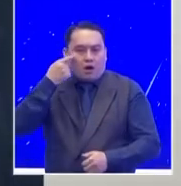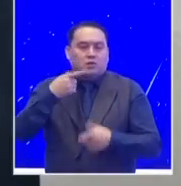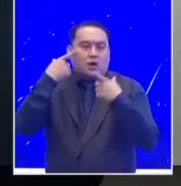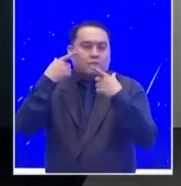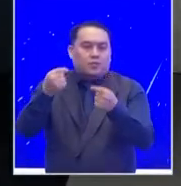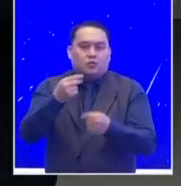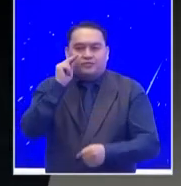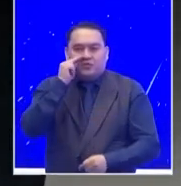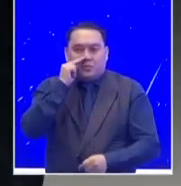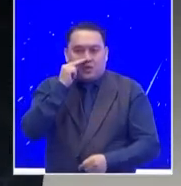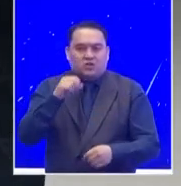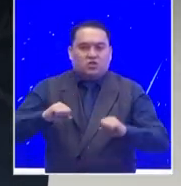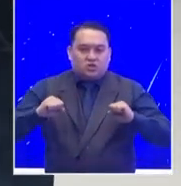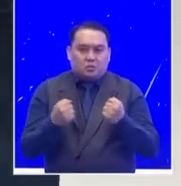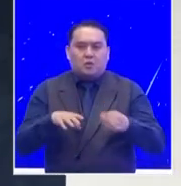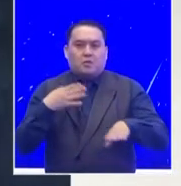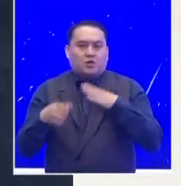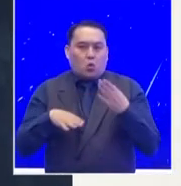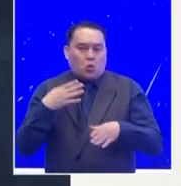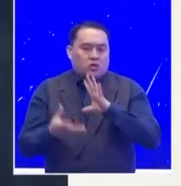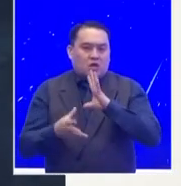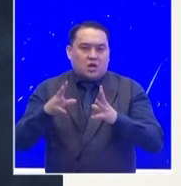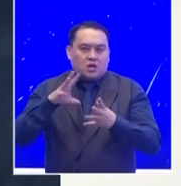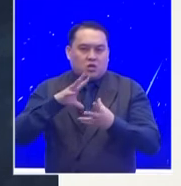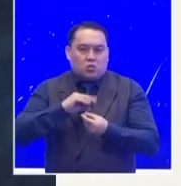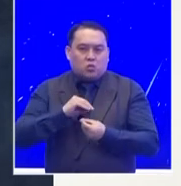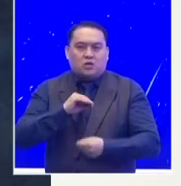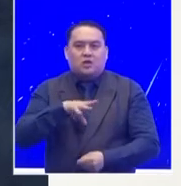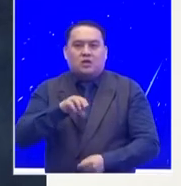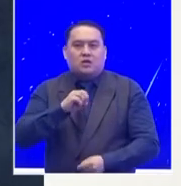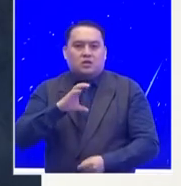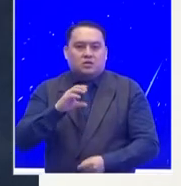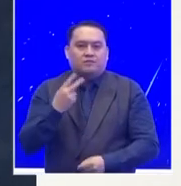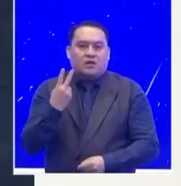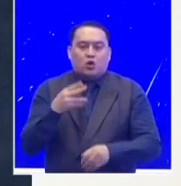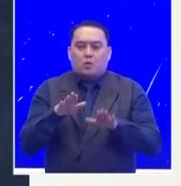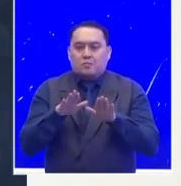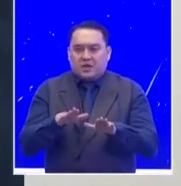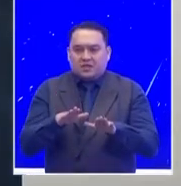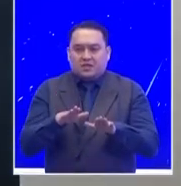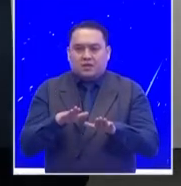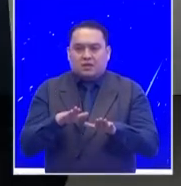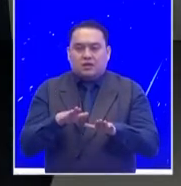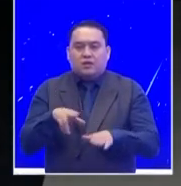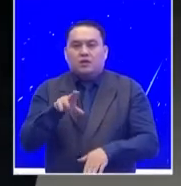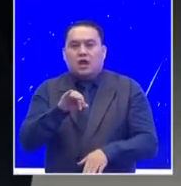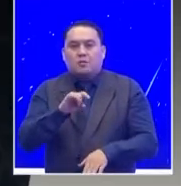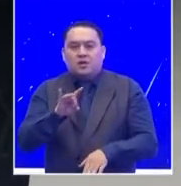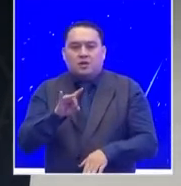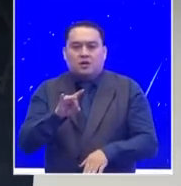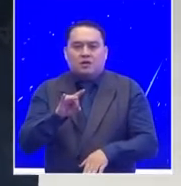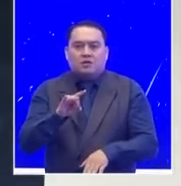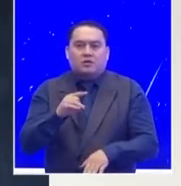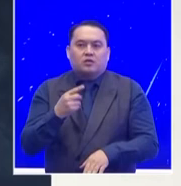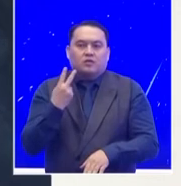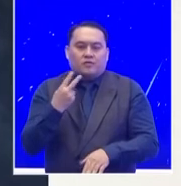же отправились в Шымкент на зимние старты, по итогам которых Денис Сергеенко завоевал второе место в дисциплине кросс-кантри шорт-трек. Дамир Турсункалиев удостоился